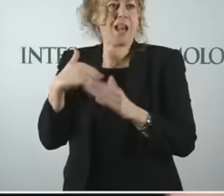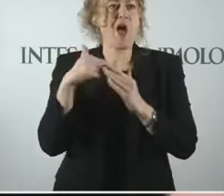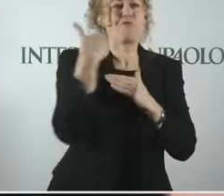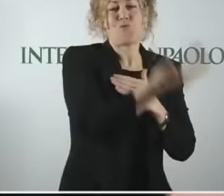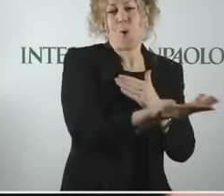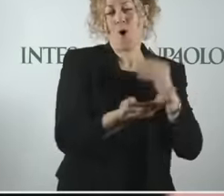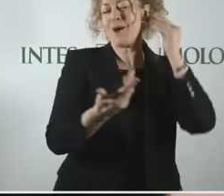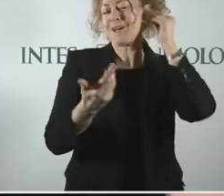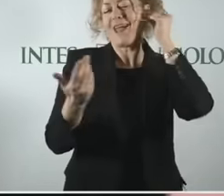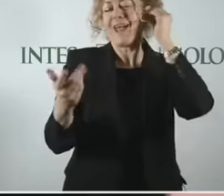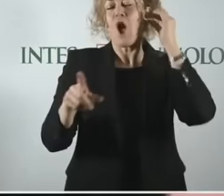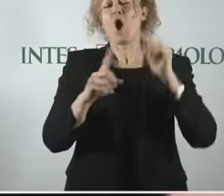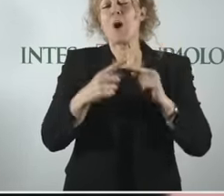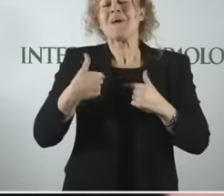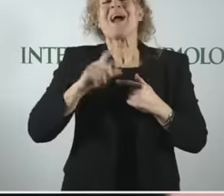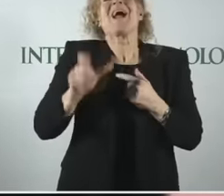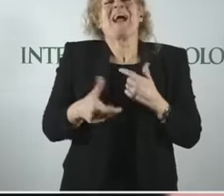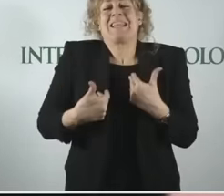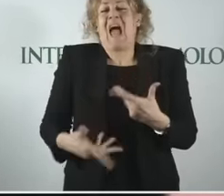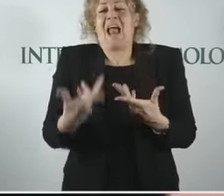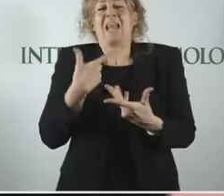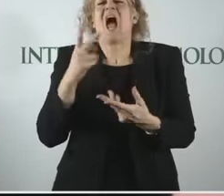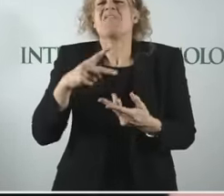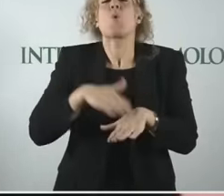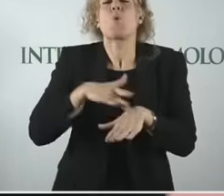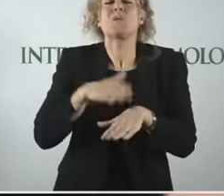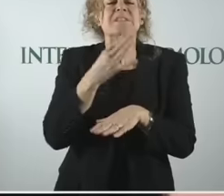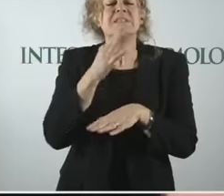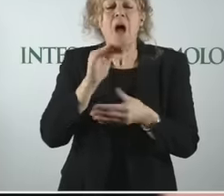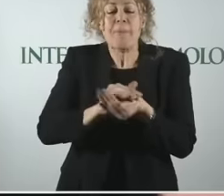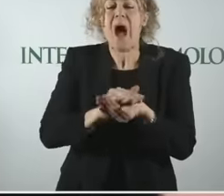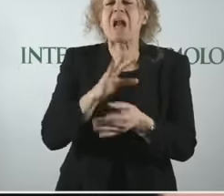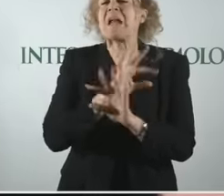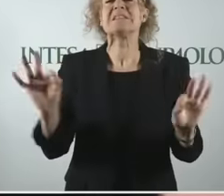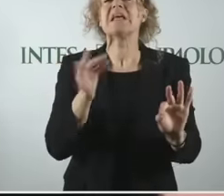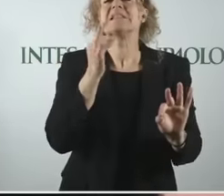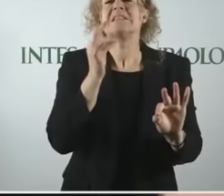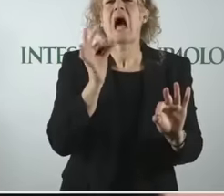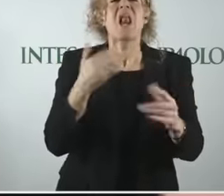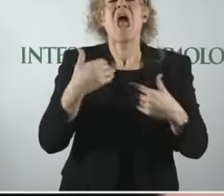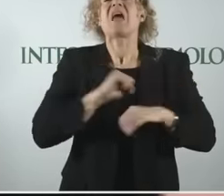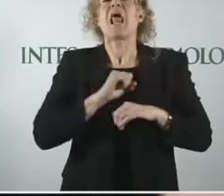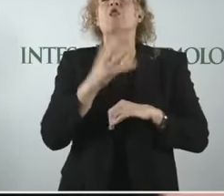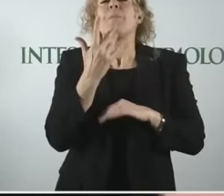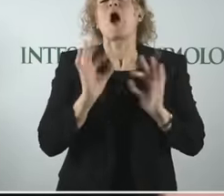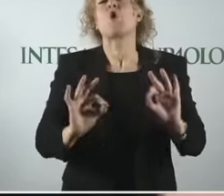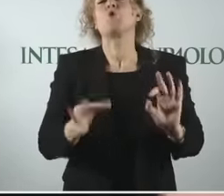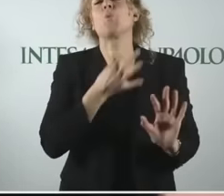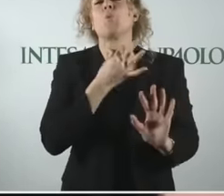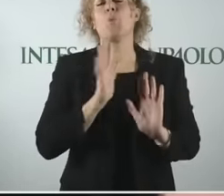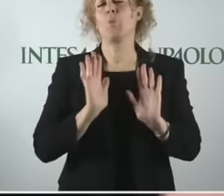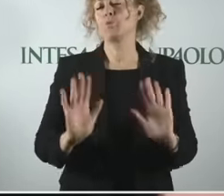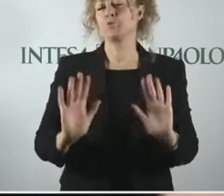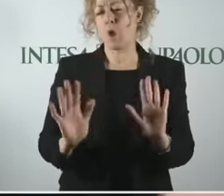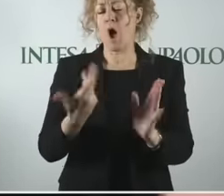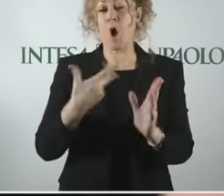ecco Devo dire che questa cosa del pane senza sale Secondo me è semplicemente perché a loro gli piace così è una volta che cominci a fare